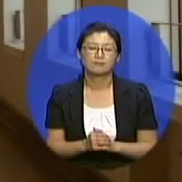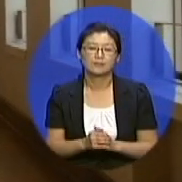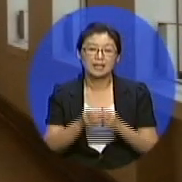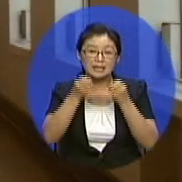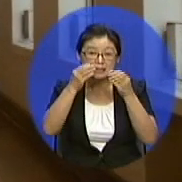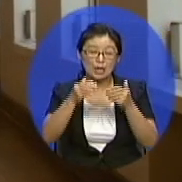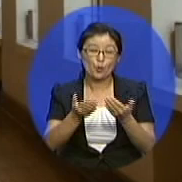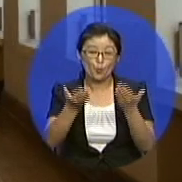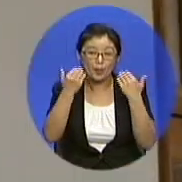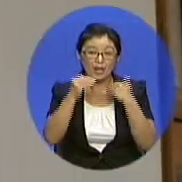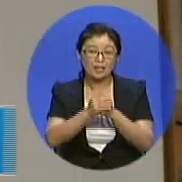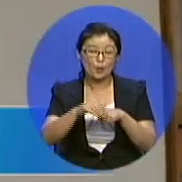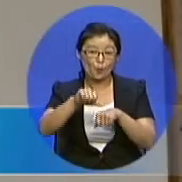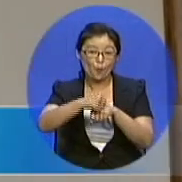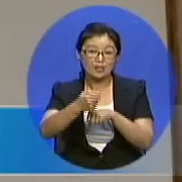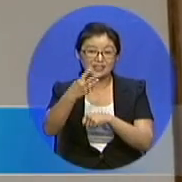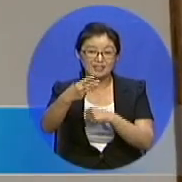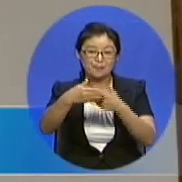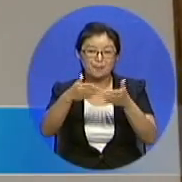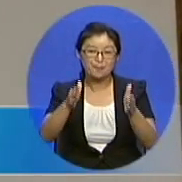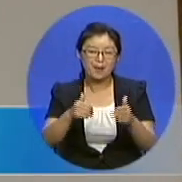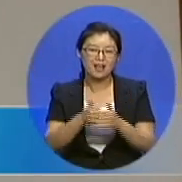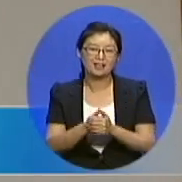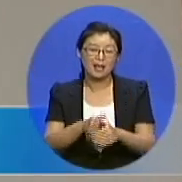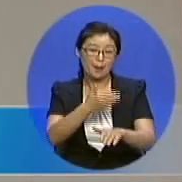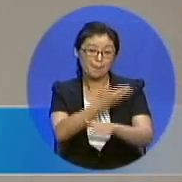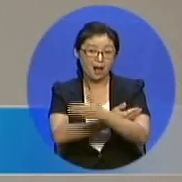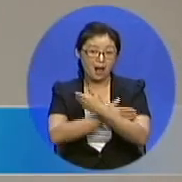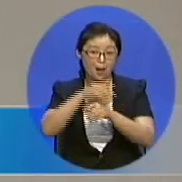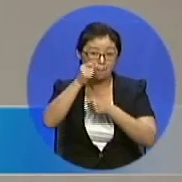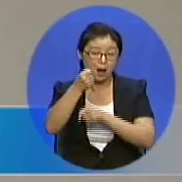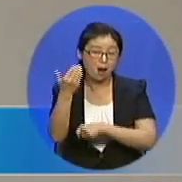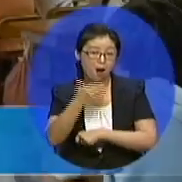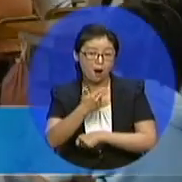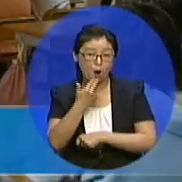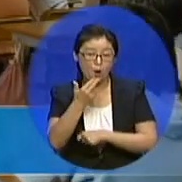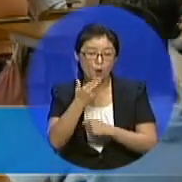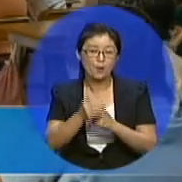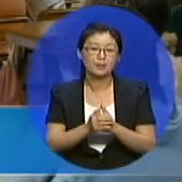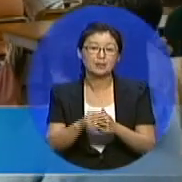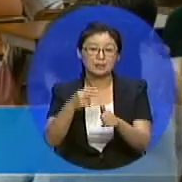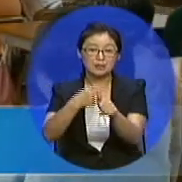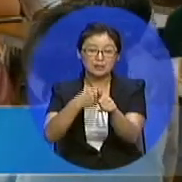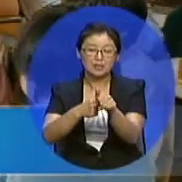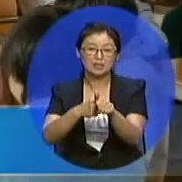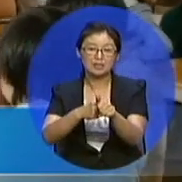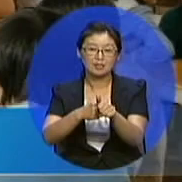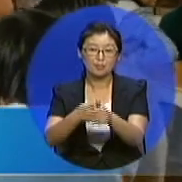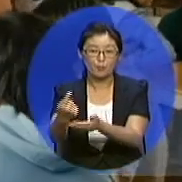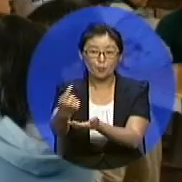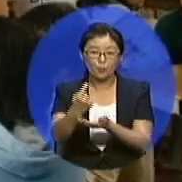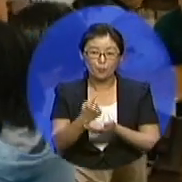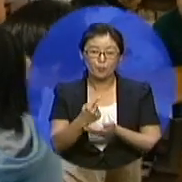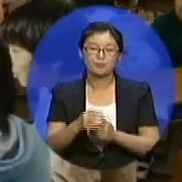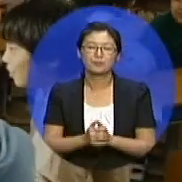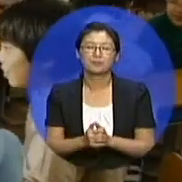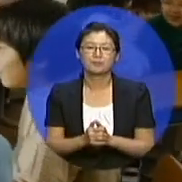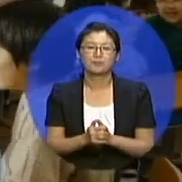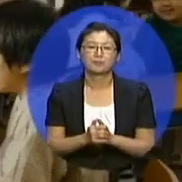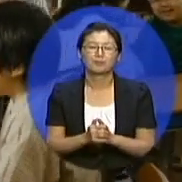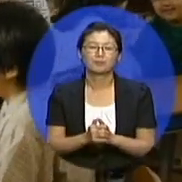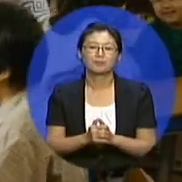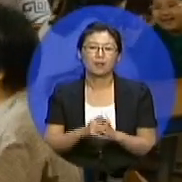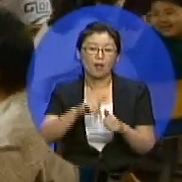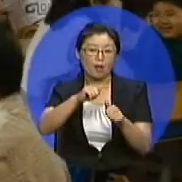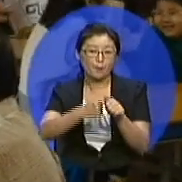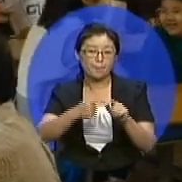신학기를 맞은 5학년 3반. 팔과 다리가 없는 아카오 신노스케 선생님이 교단에 들어섭니다.